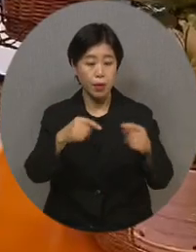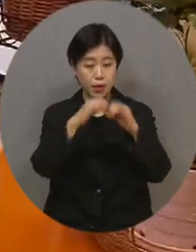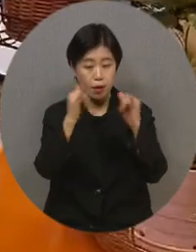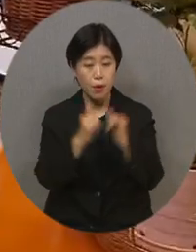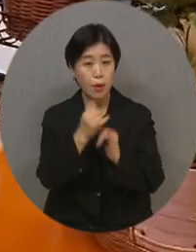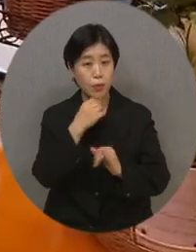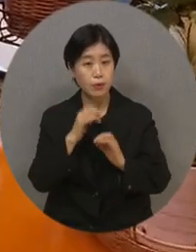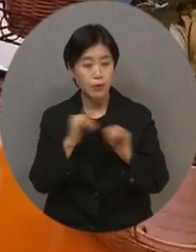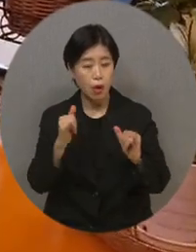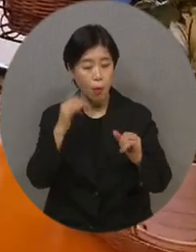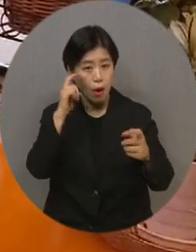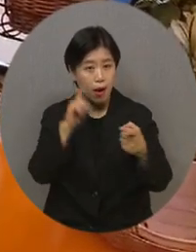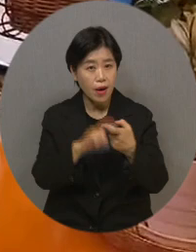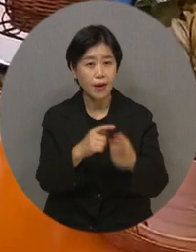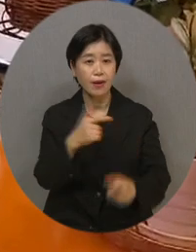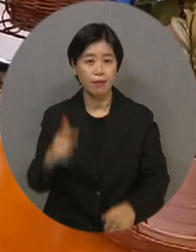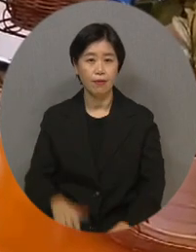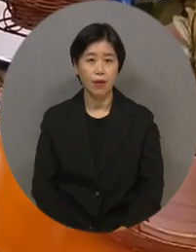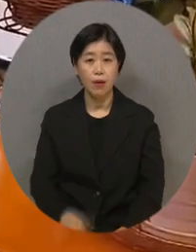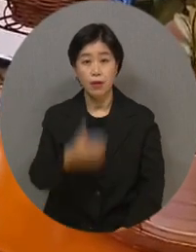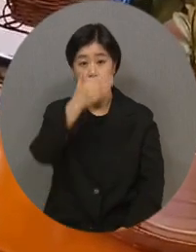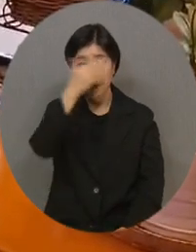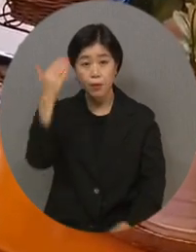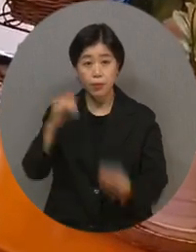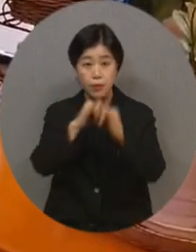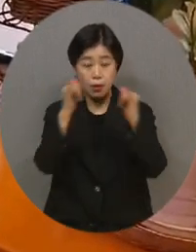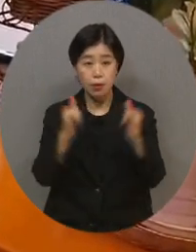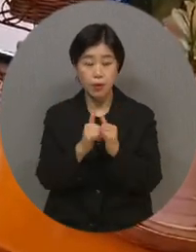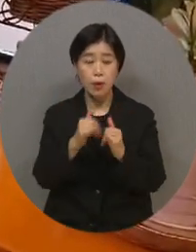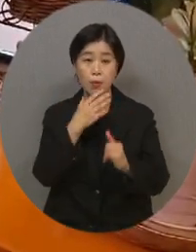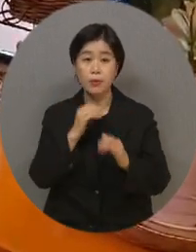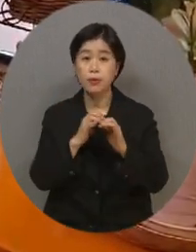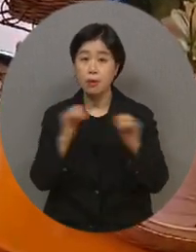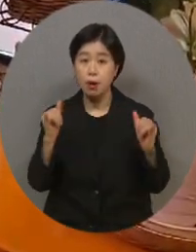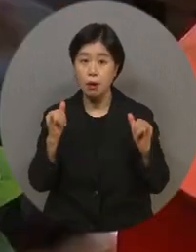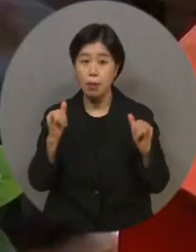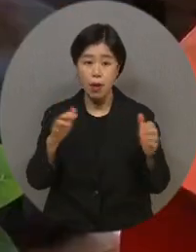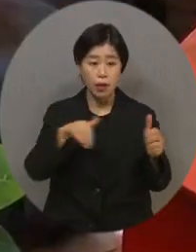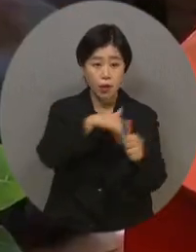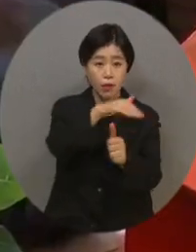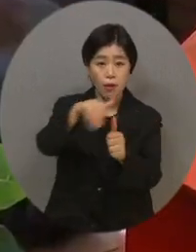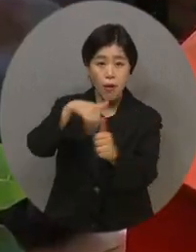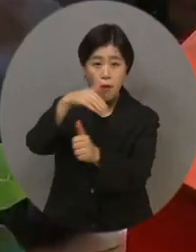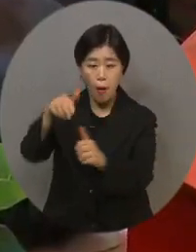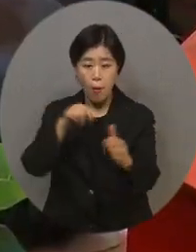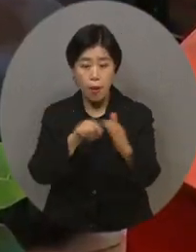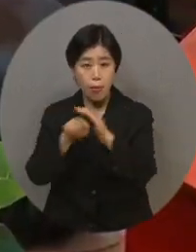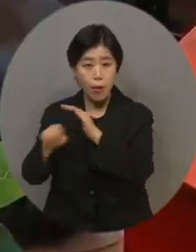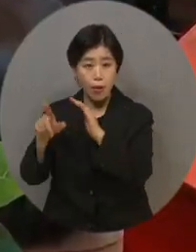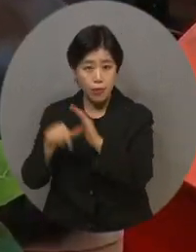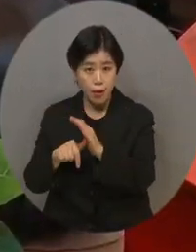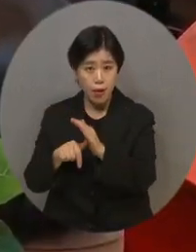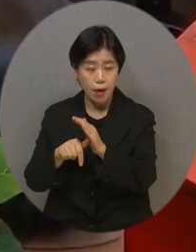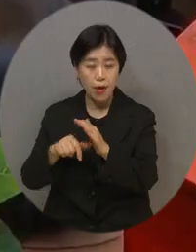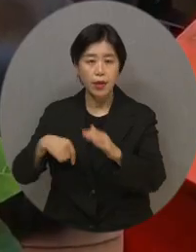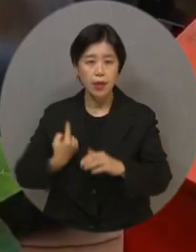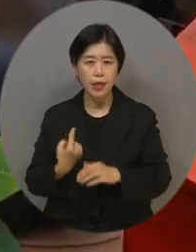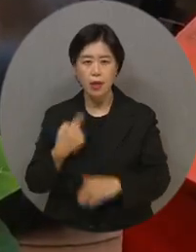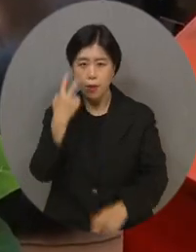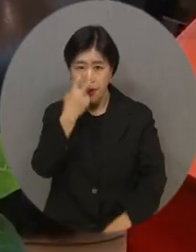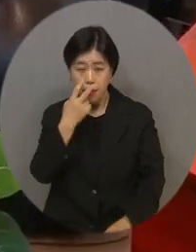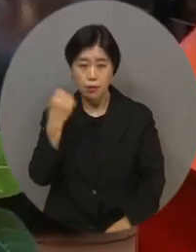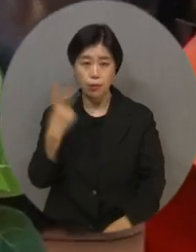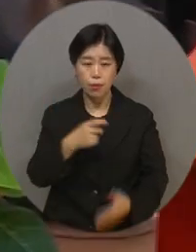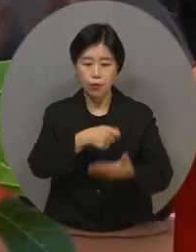이 시간은 청년 사회복지사들이 현장에서의 효율적인 자기관리와 서류 작업에 필요한 글쓰기